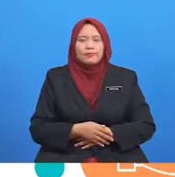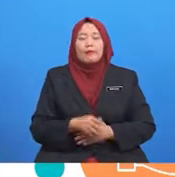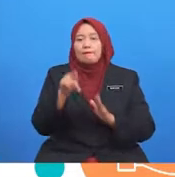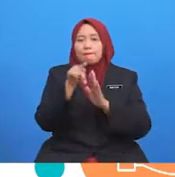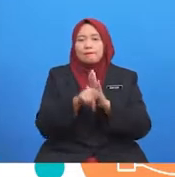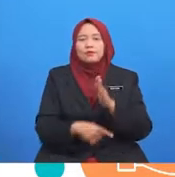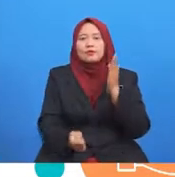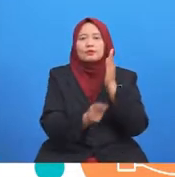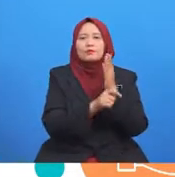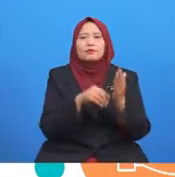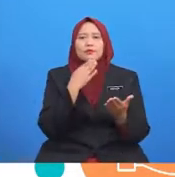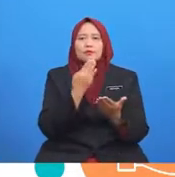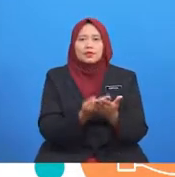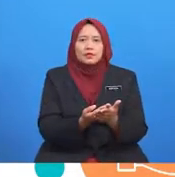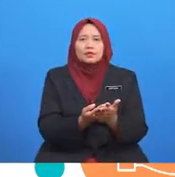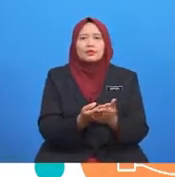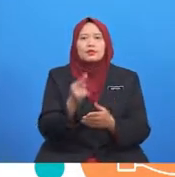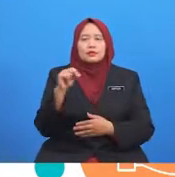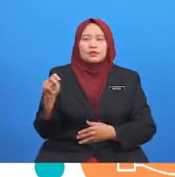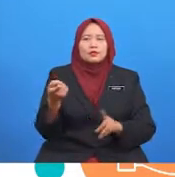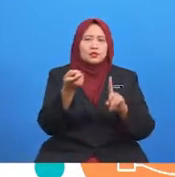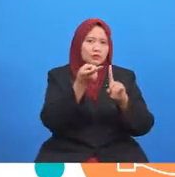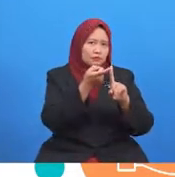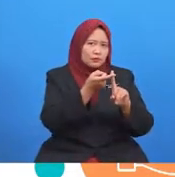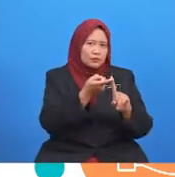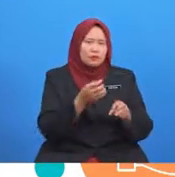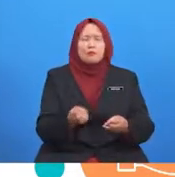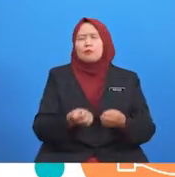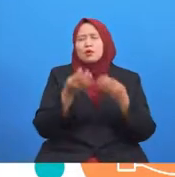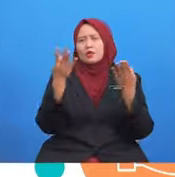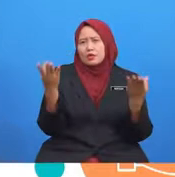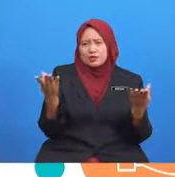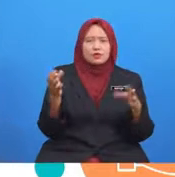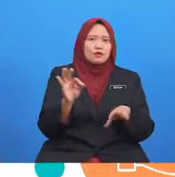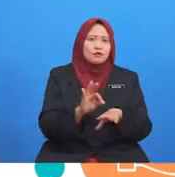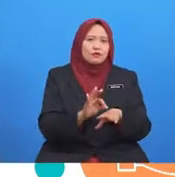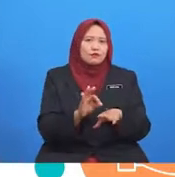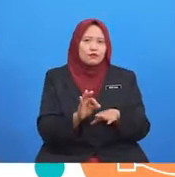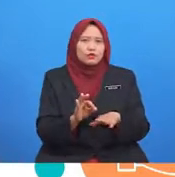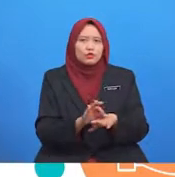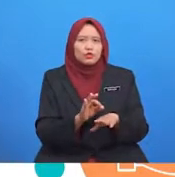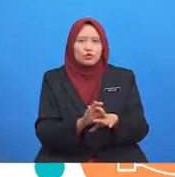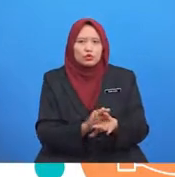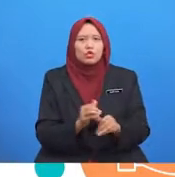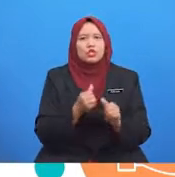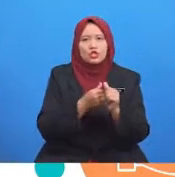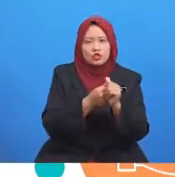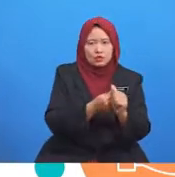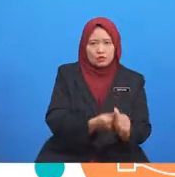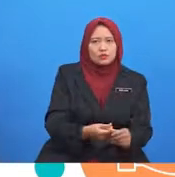Penambahbaikan daripada pelbagai faktor mengikut kesesuaian seperti fungsi, bahan